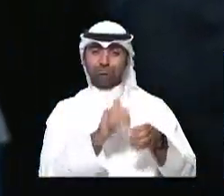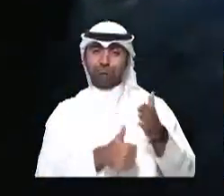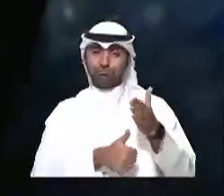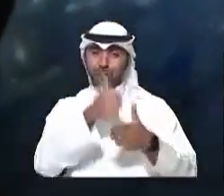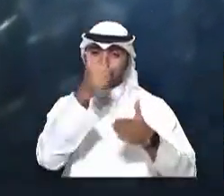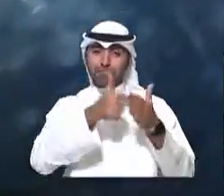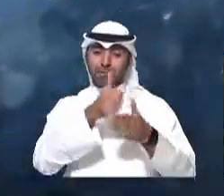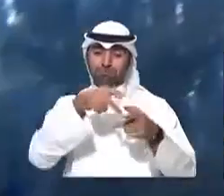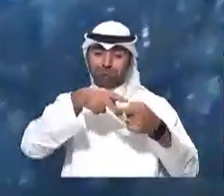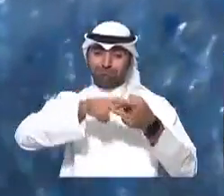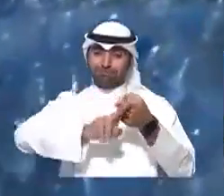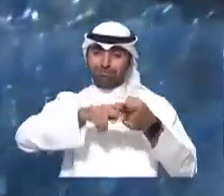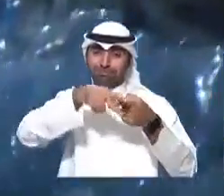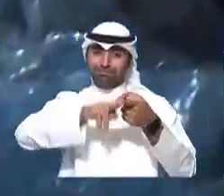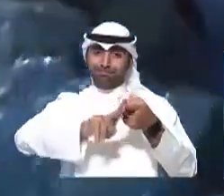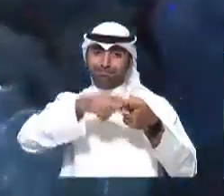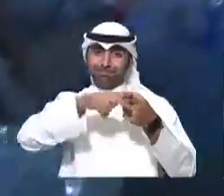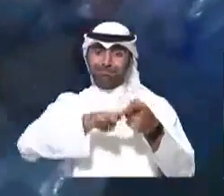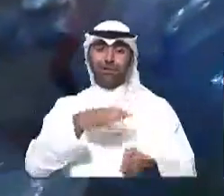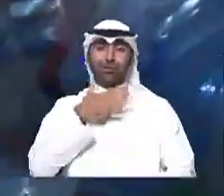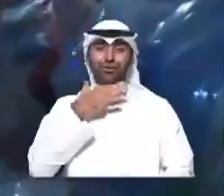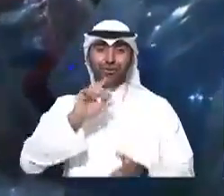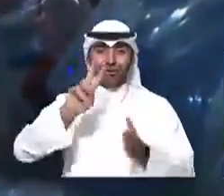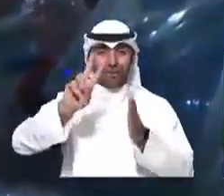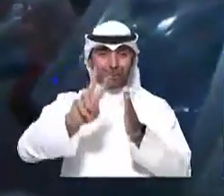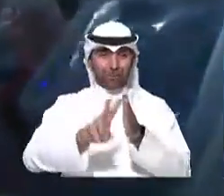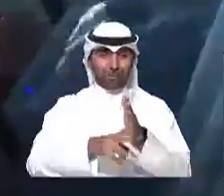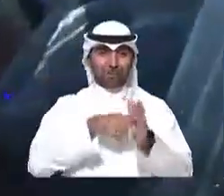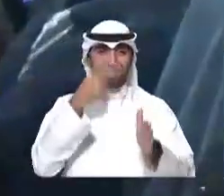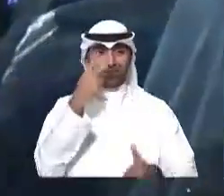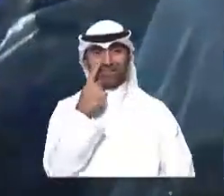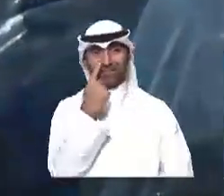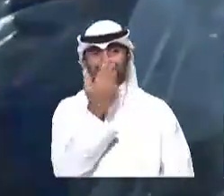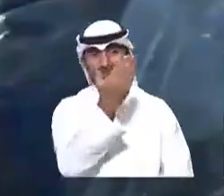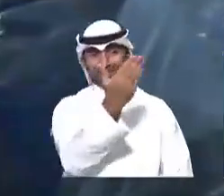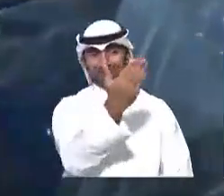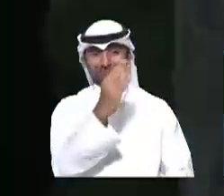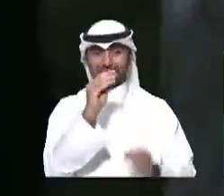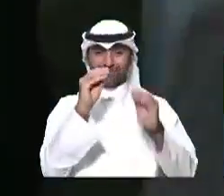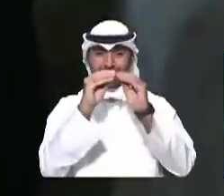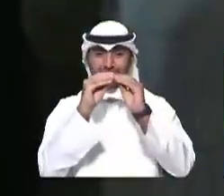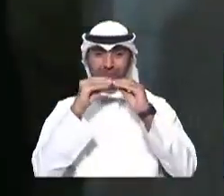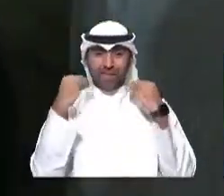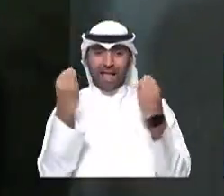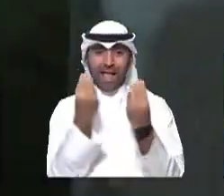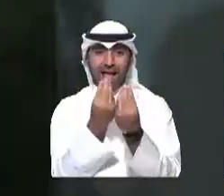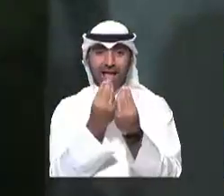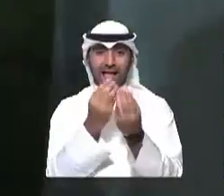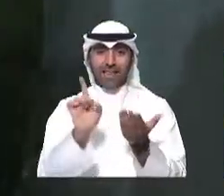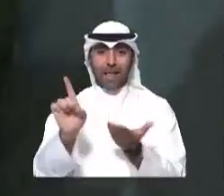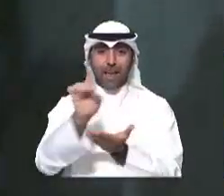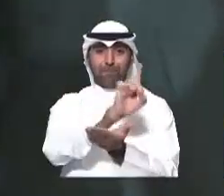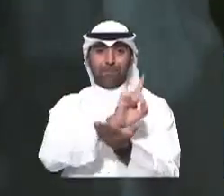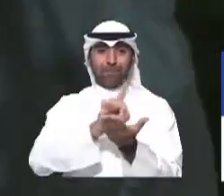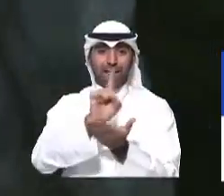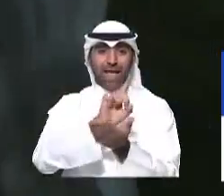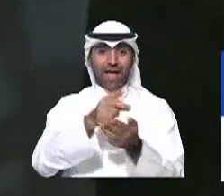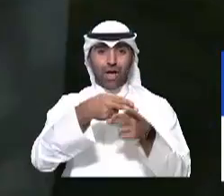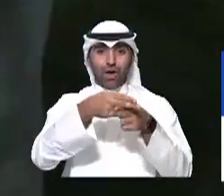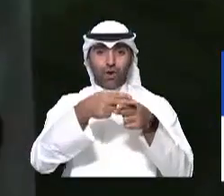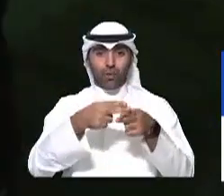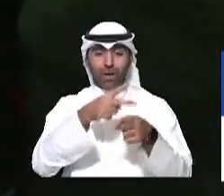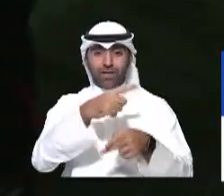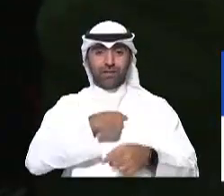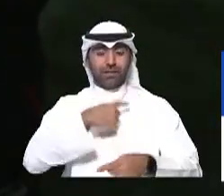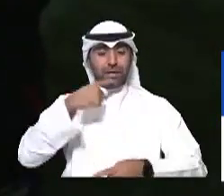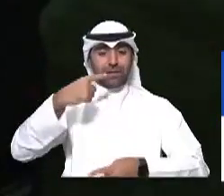المواطنين والمقيمين في جمع البلاستيك لإعادة تدويرها. وجودنا اليوم بهذه الحملة سيسمح